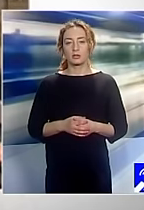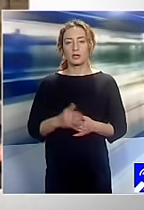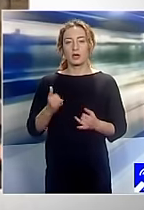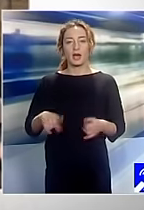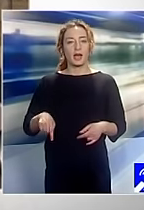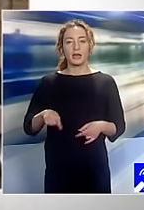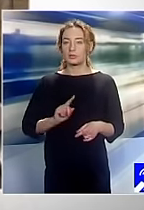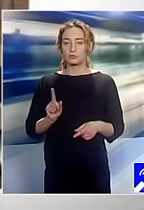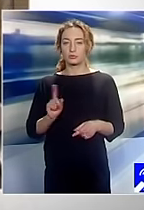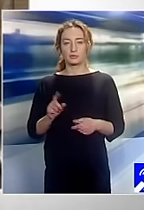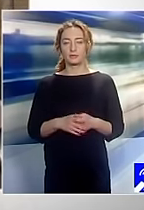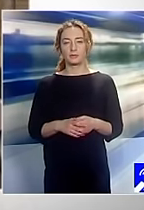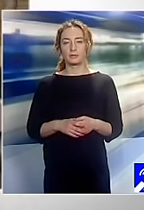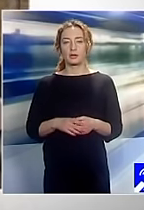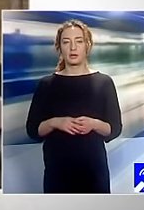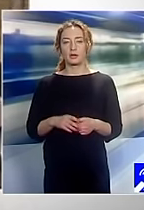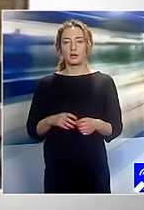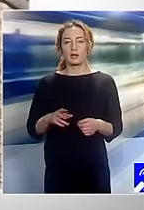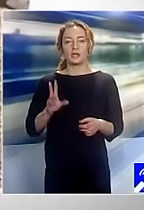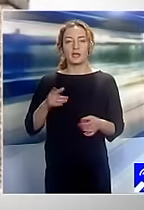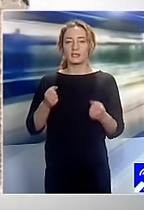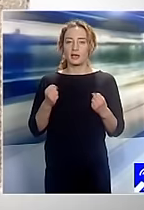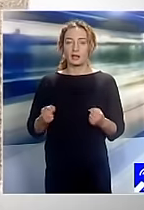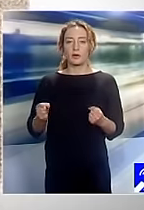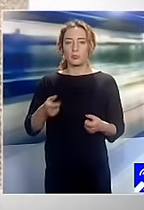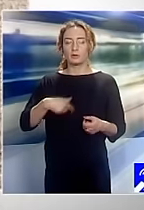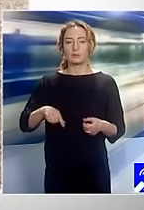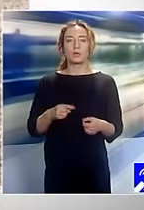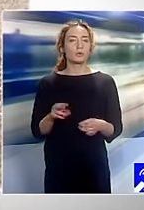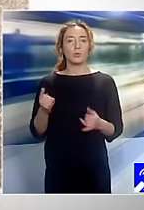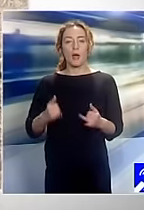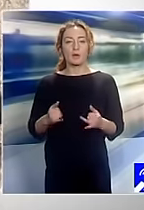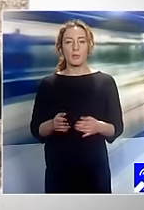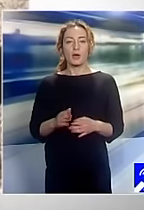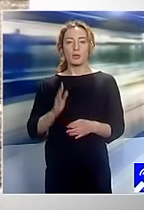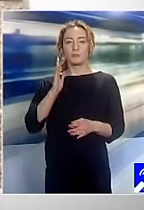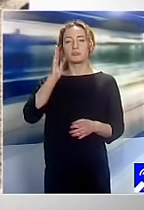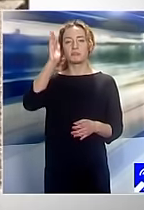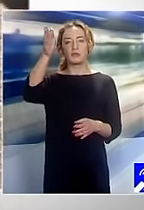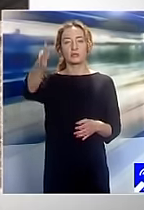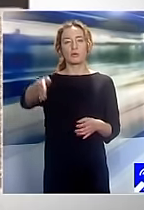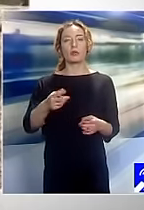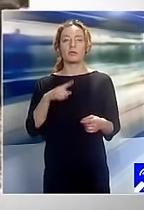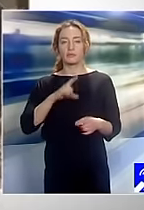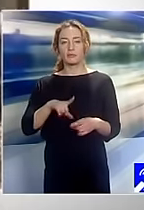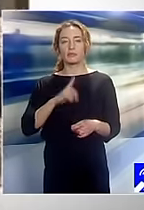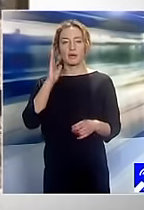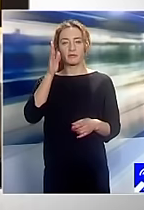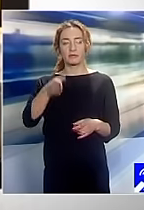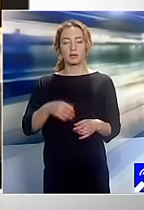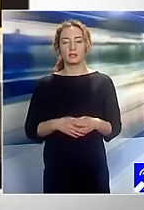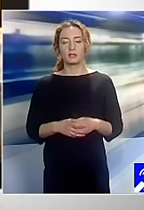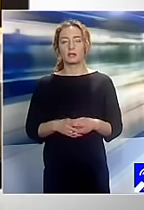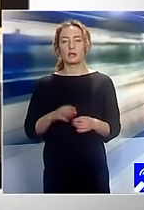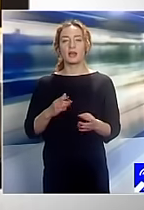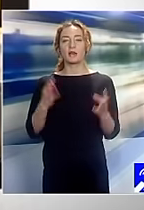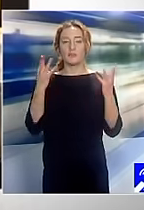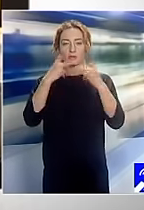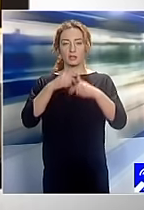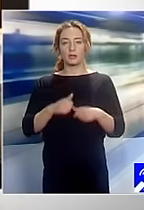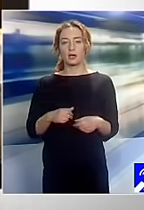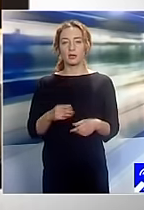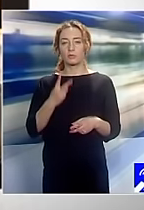nu... afectează enorm de mult. Dar nu acum, pe parcurs, precis o să fie. Dacă am face un mic calcul, am vedea